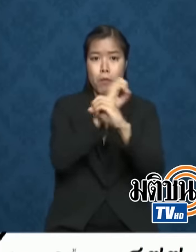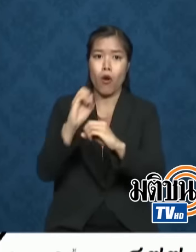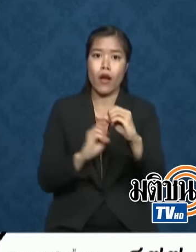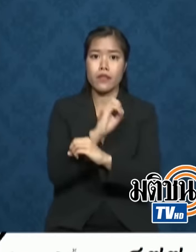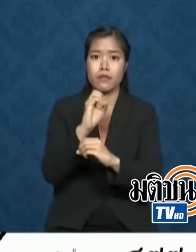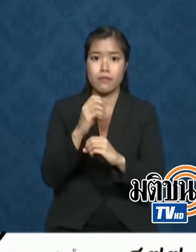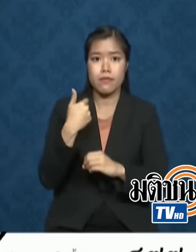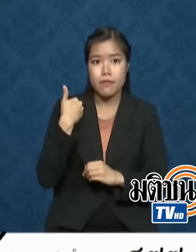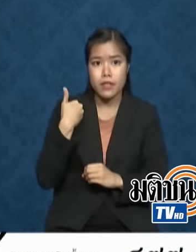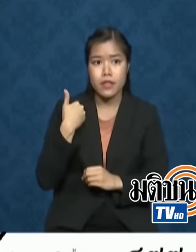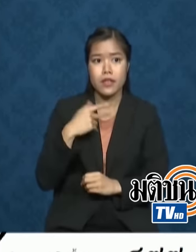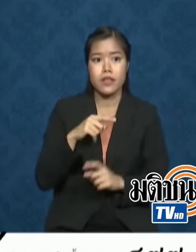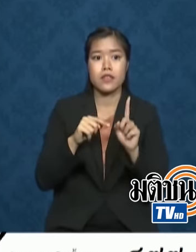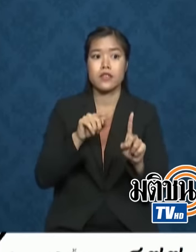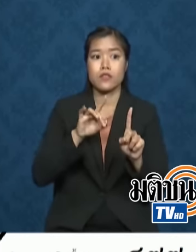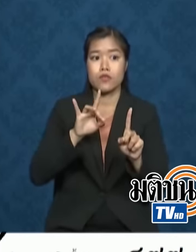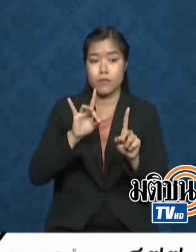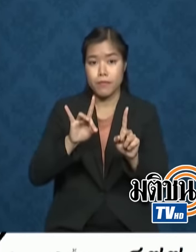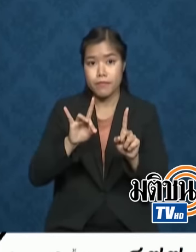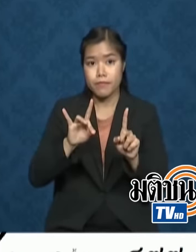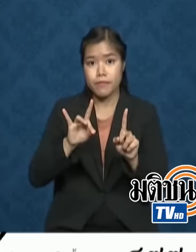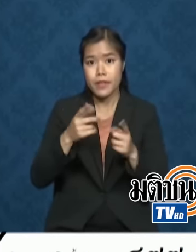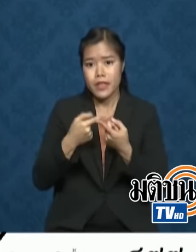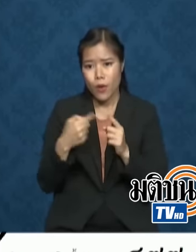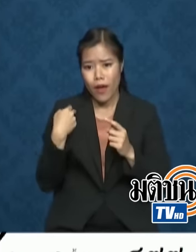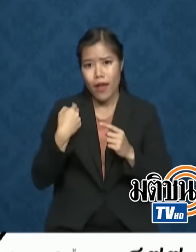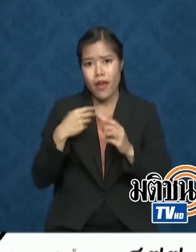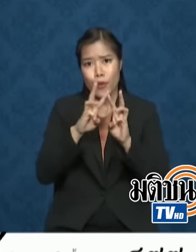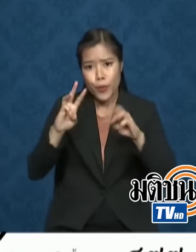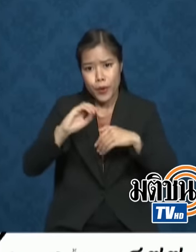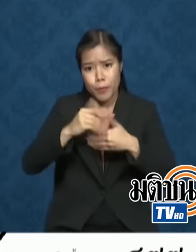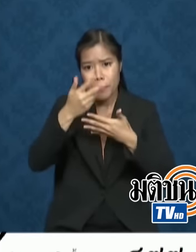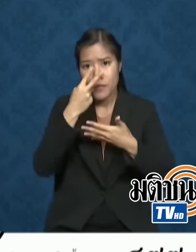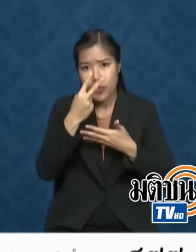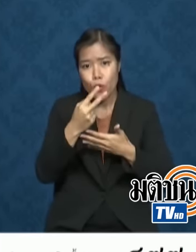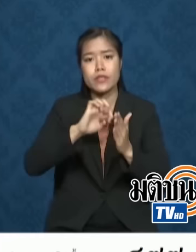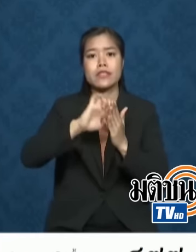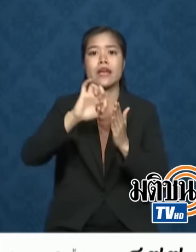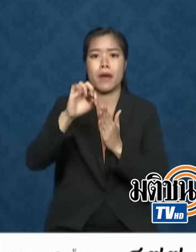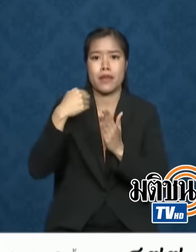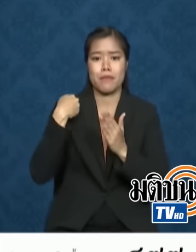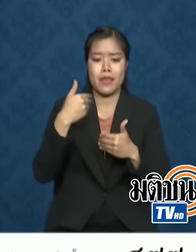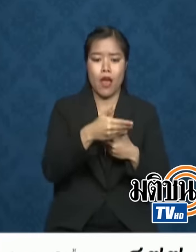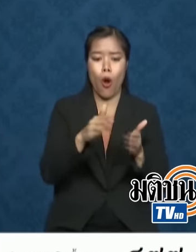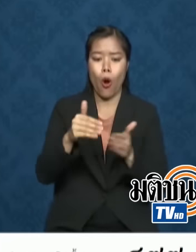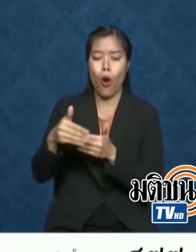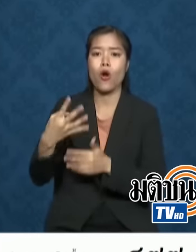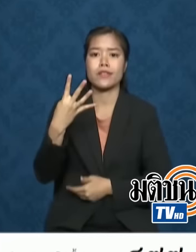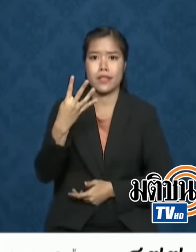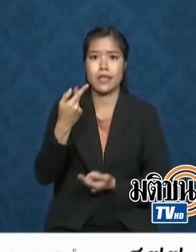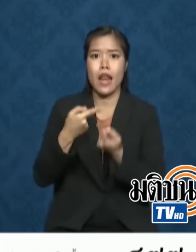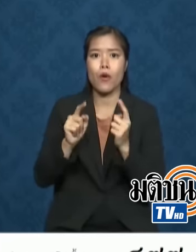แห่งแต่ผมเข้าเว็บไซต์กรมอนามัยเมื่อกี้นี้มีห้องปลอดฝุ่นจังหวัดเชียงใหม่เพียงแค่4ห้องแล้ว4ห้องนี้กระจุกอยู่ในโซนอำเภอเมืองหมดเล